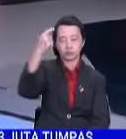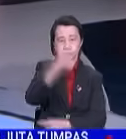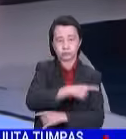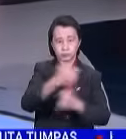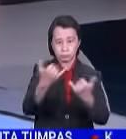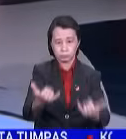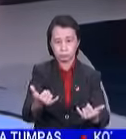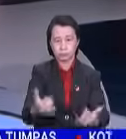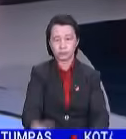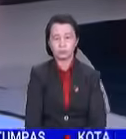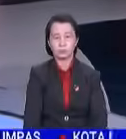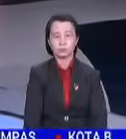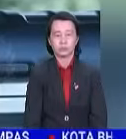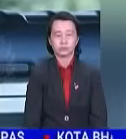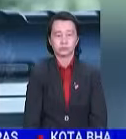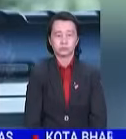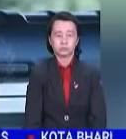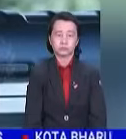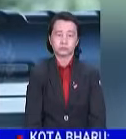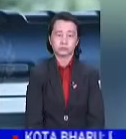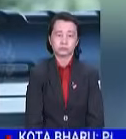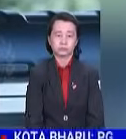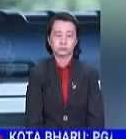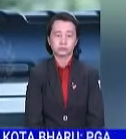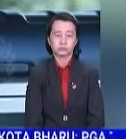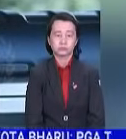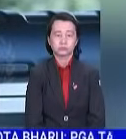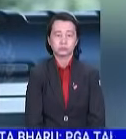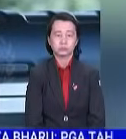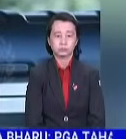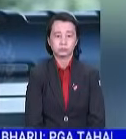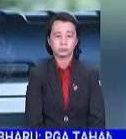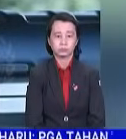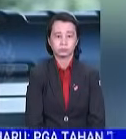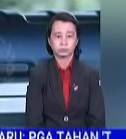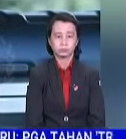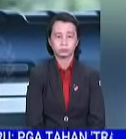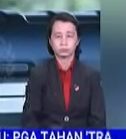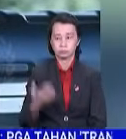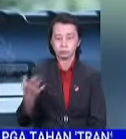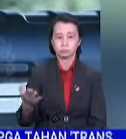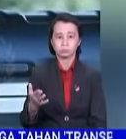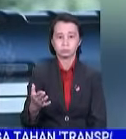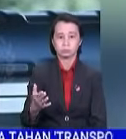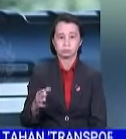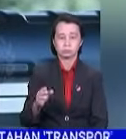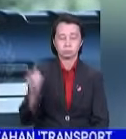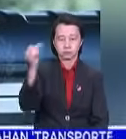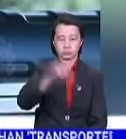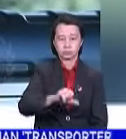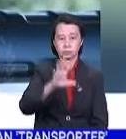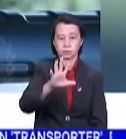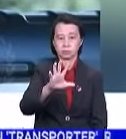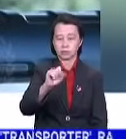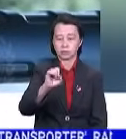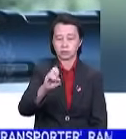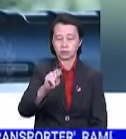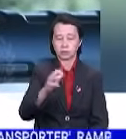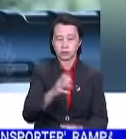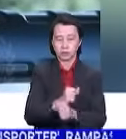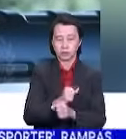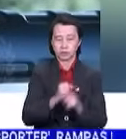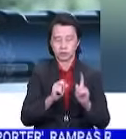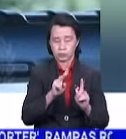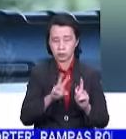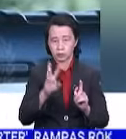hari ini hai hai Hai pada aksi tersebut yang biru tumpas 5 saya dengan mengumpul